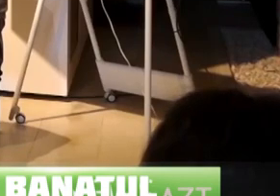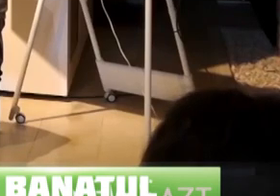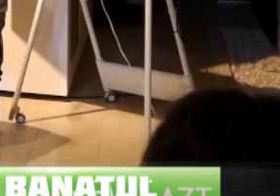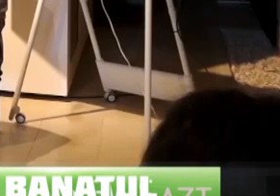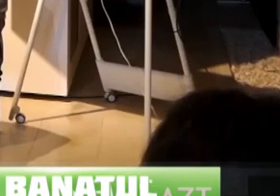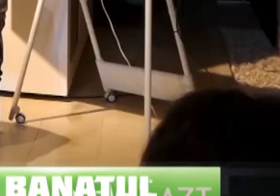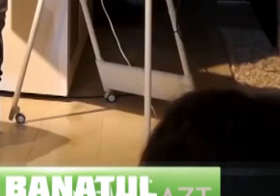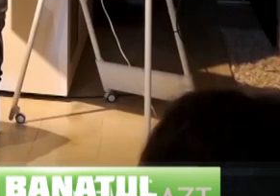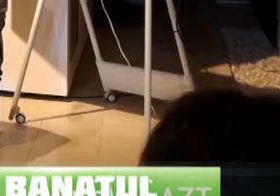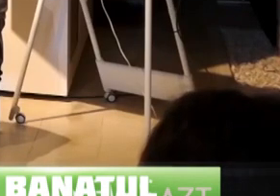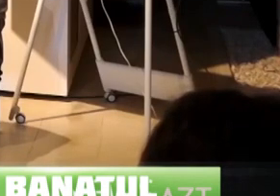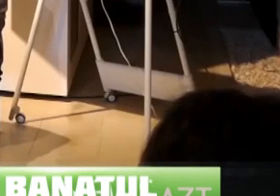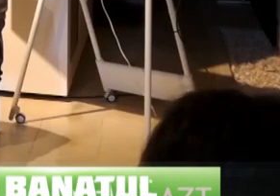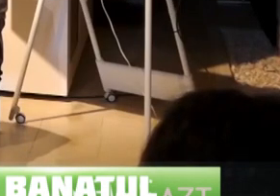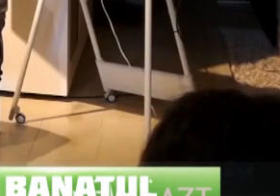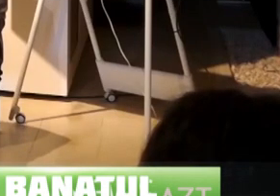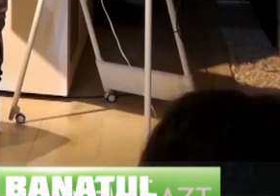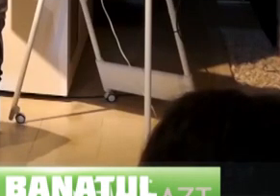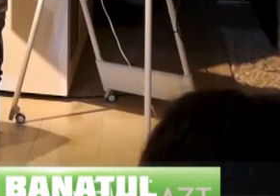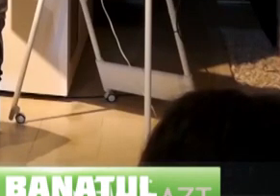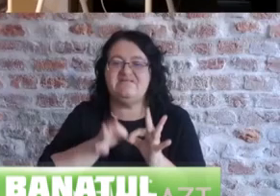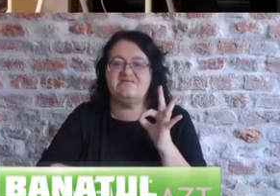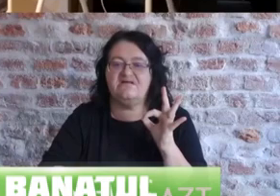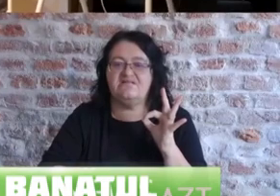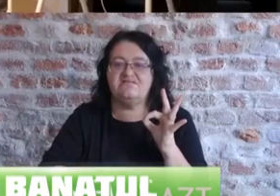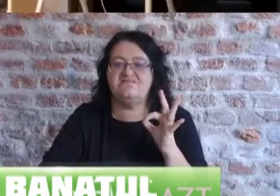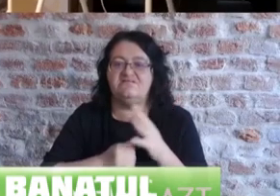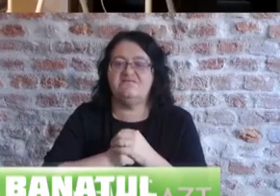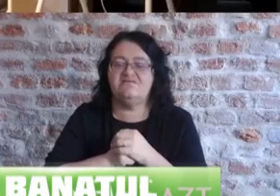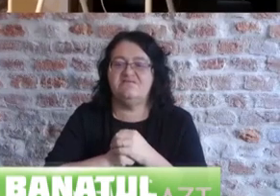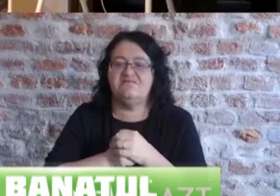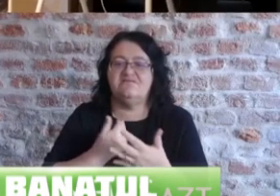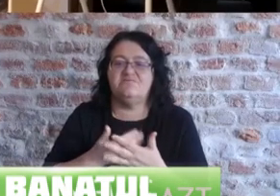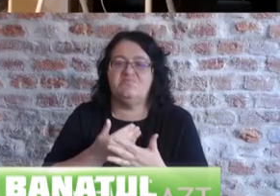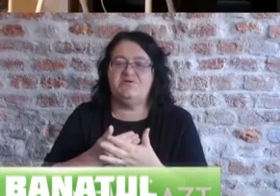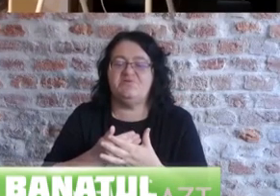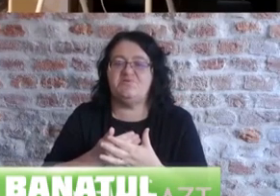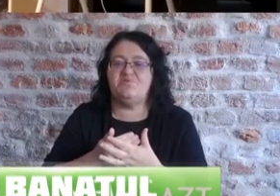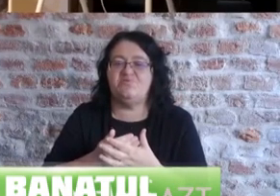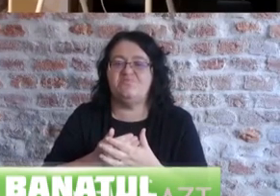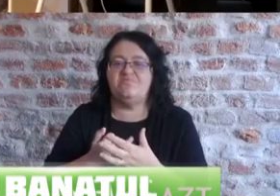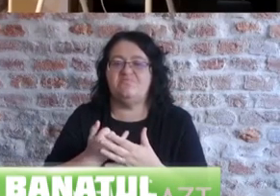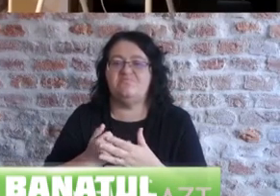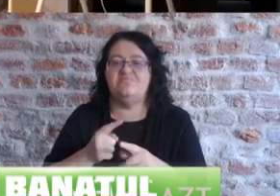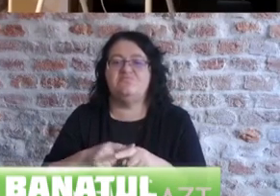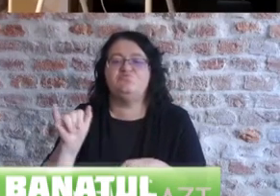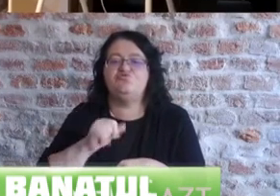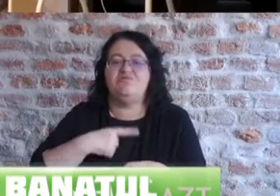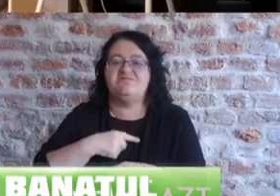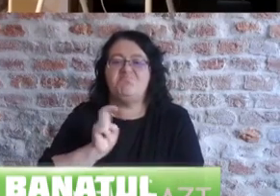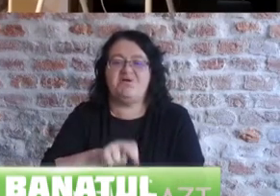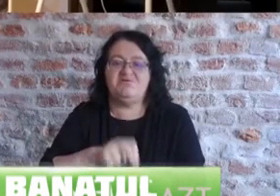loc în condiții de secret al identității